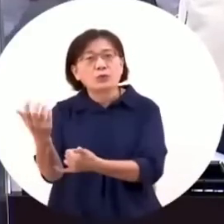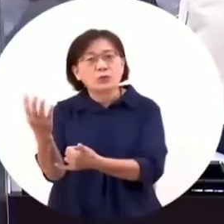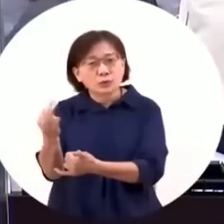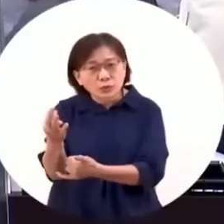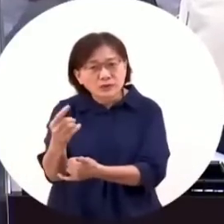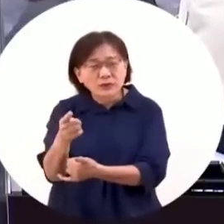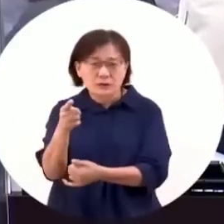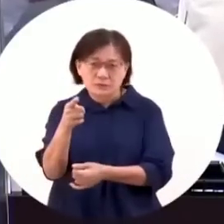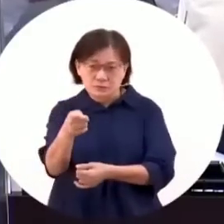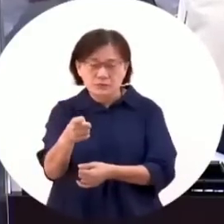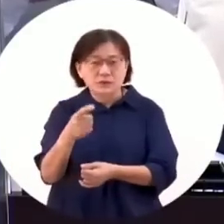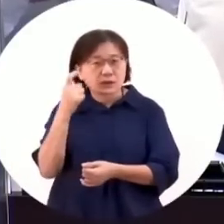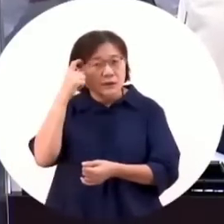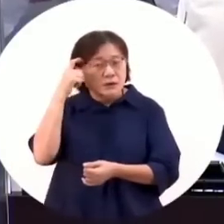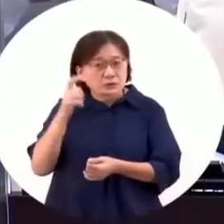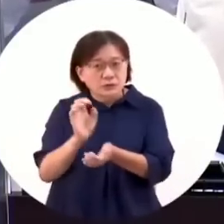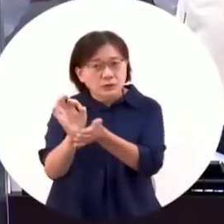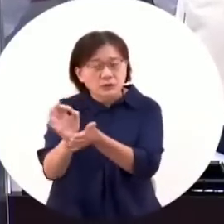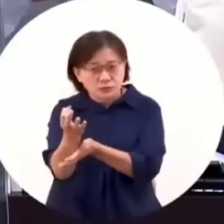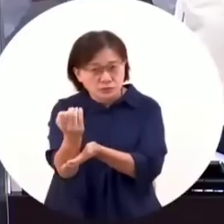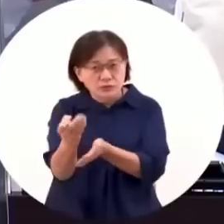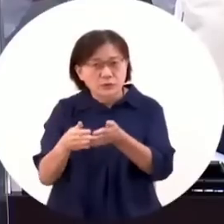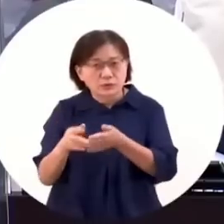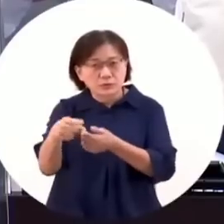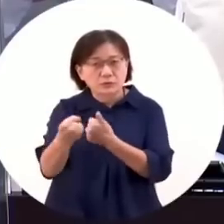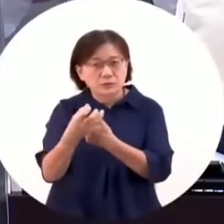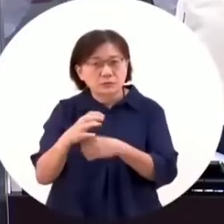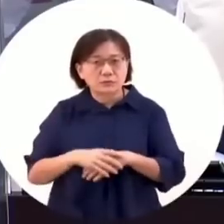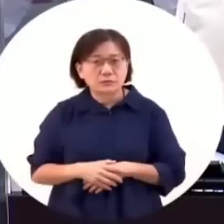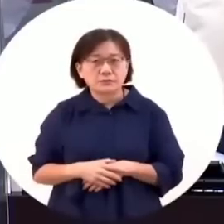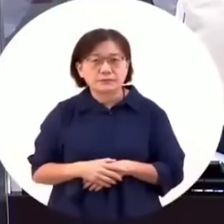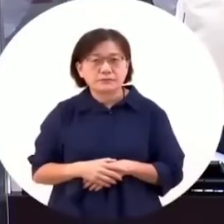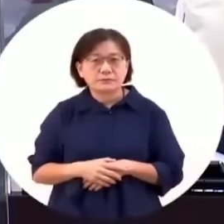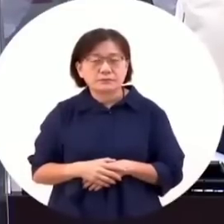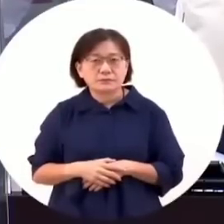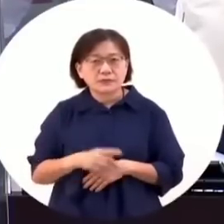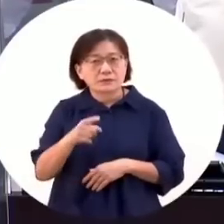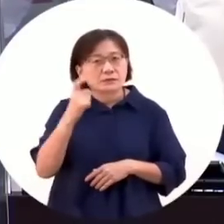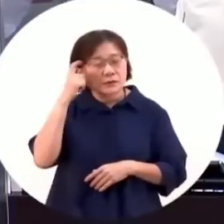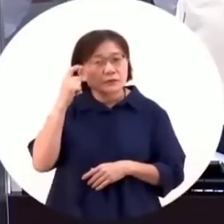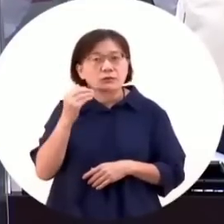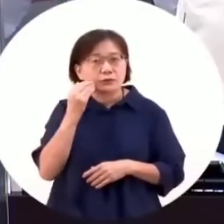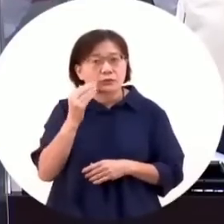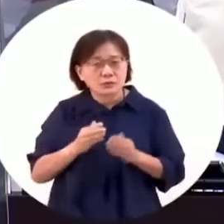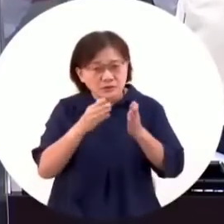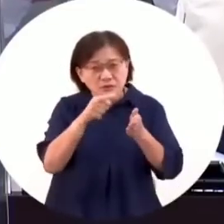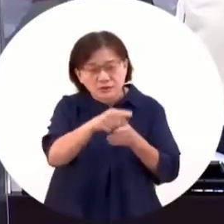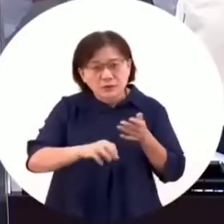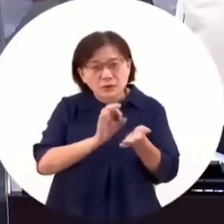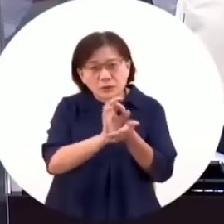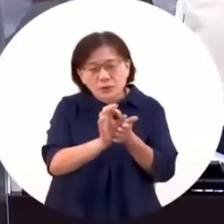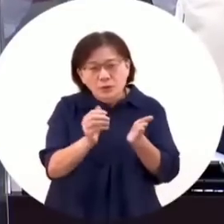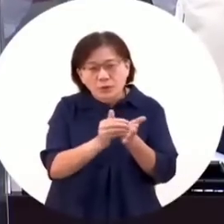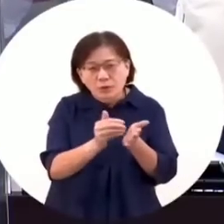偌济啦？不是啊。啊！你五千万搭咧海内，对你有较欢喜就对啊，咩？ 我们来